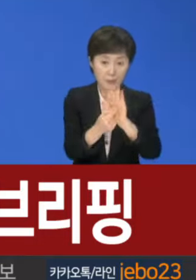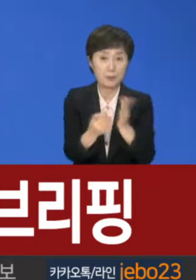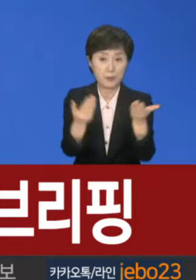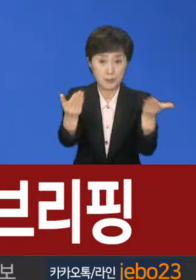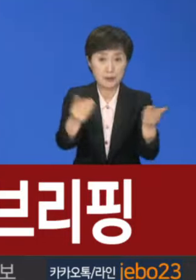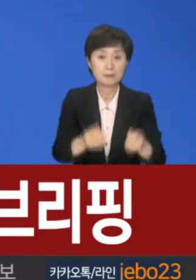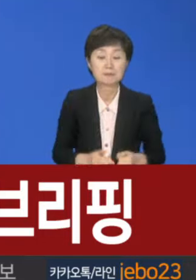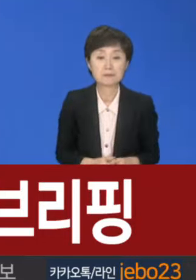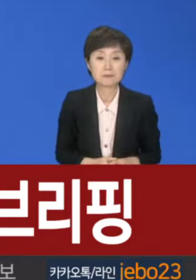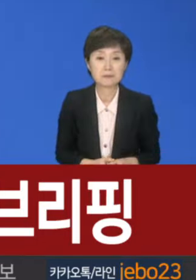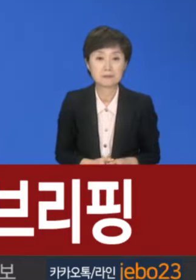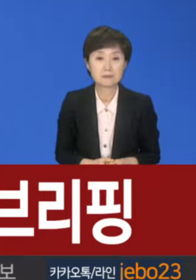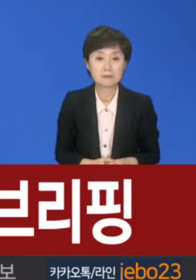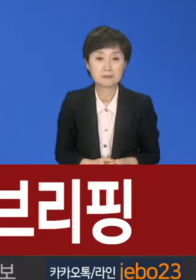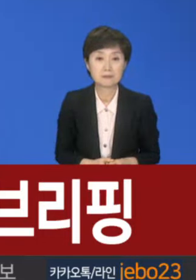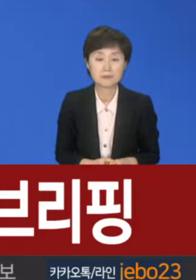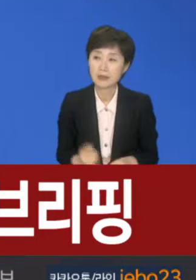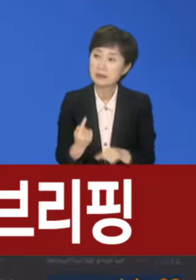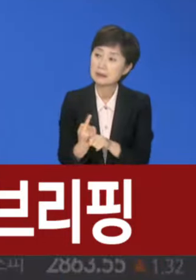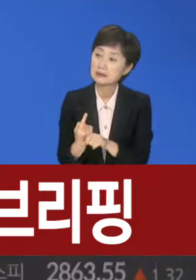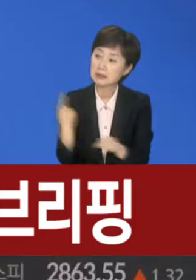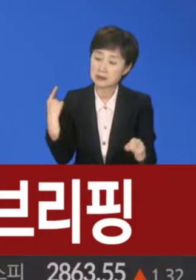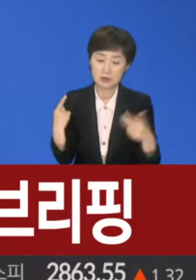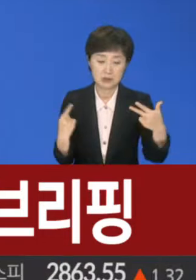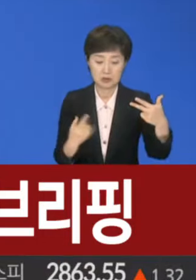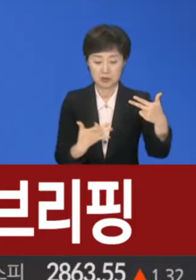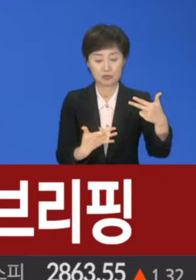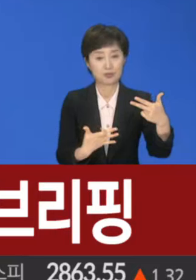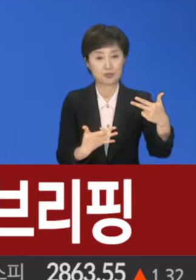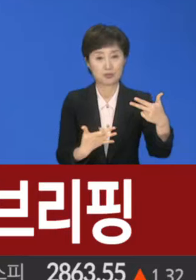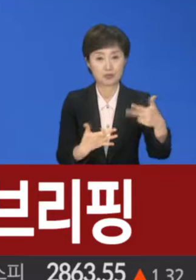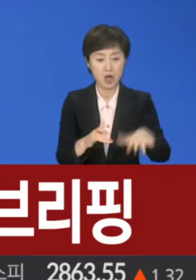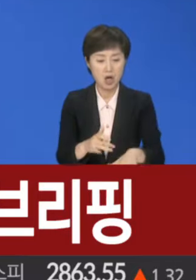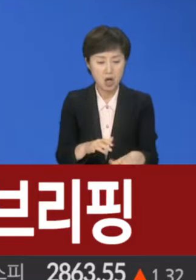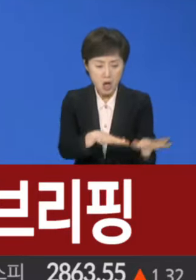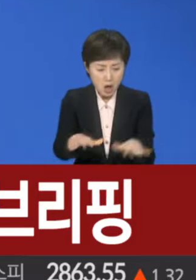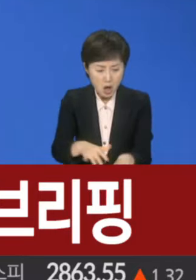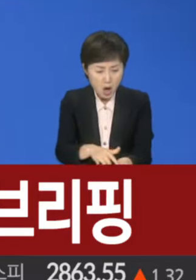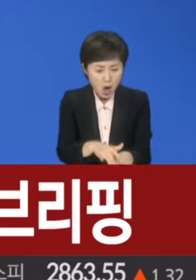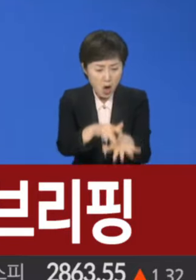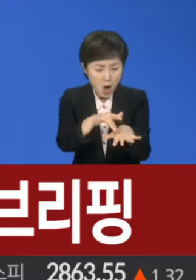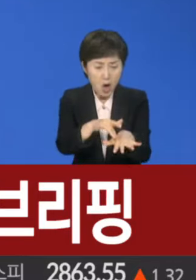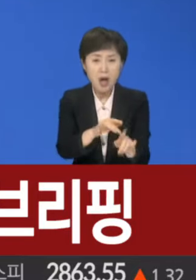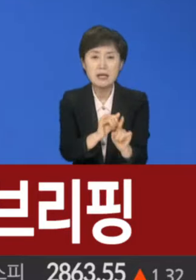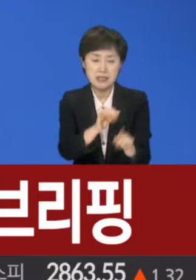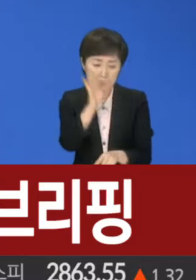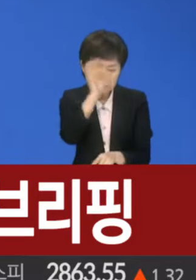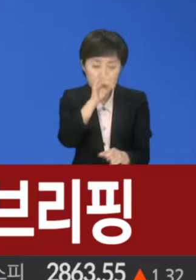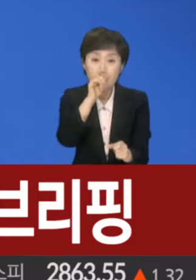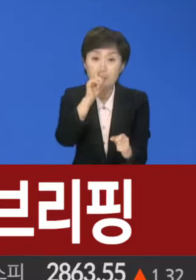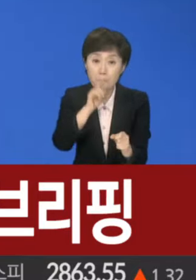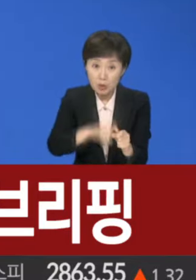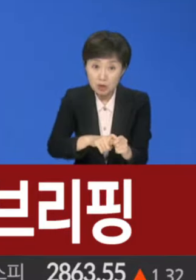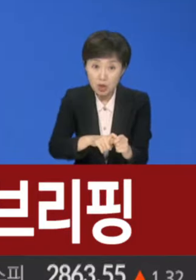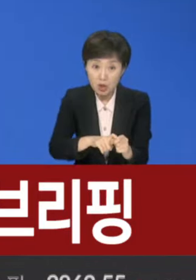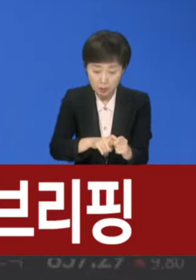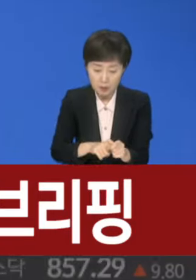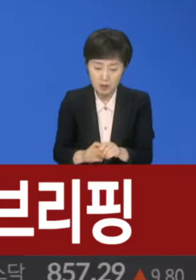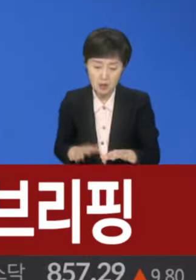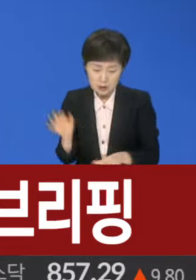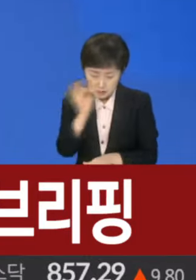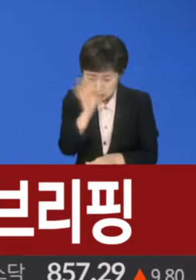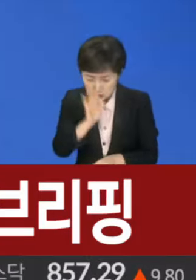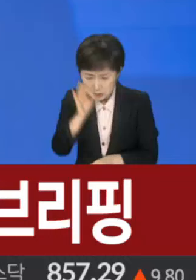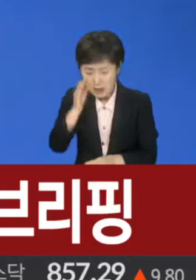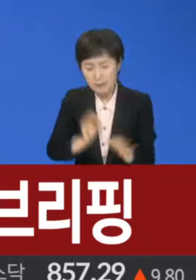하겠습니다. 먼저 작년 7월 19일 실종자 수색 중 급류에 휩쓸려 순직하신 고 해병대원과